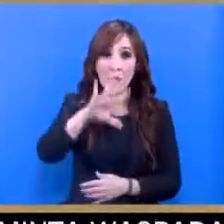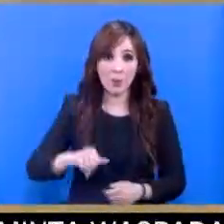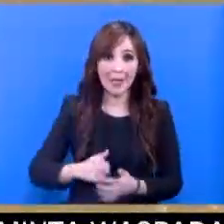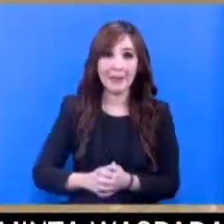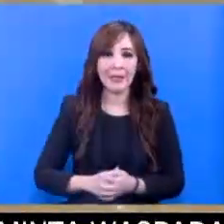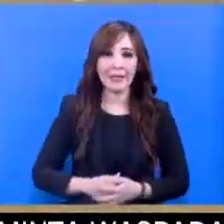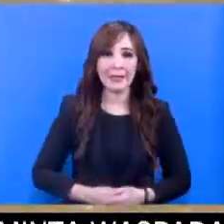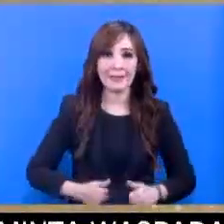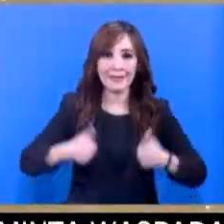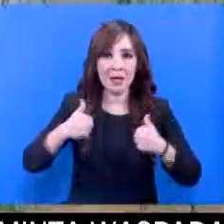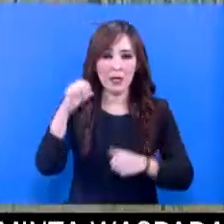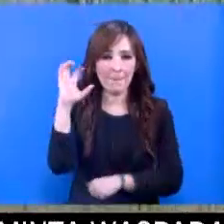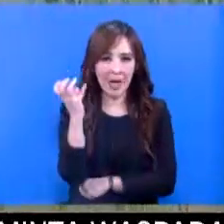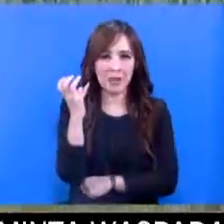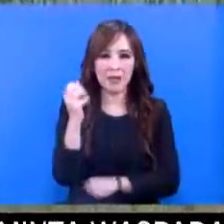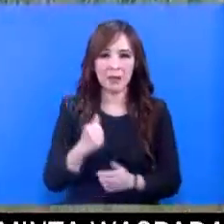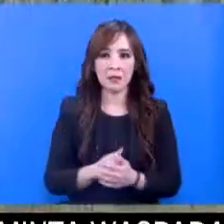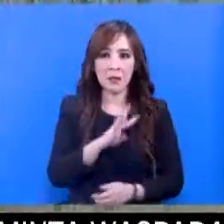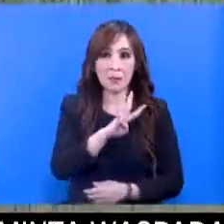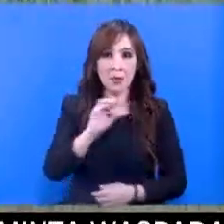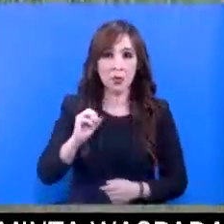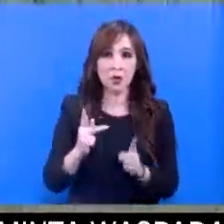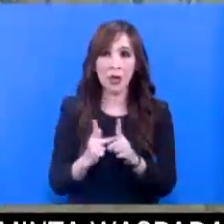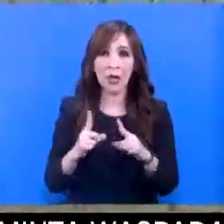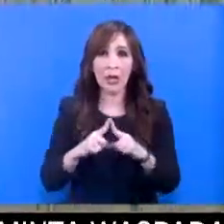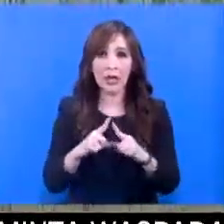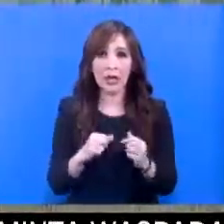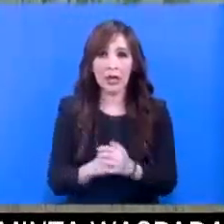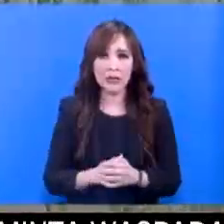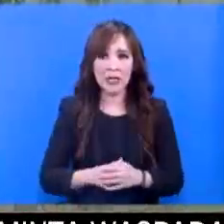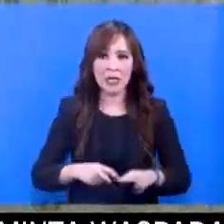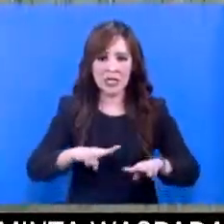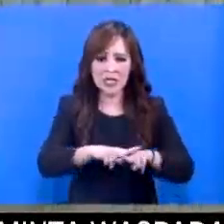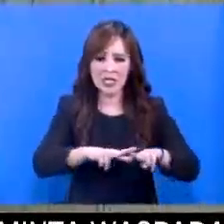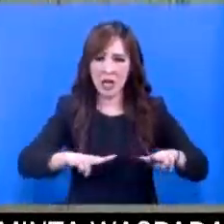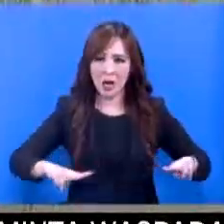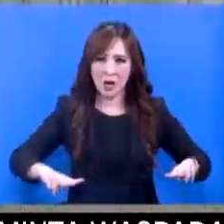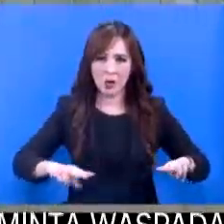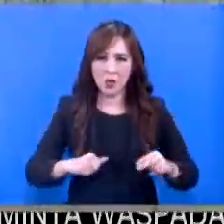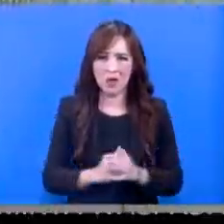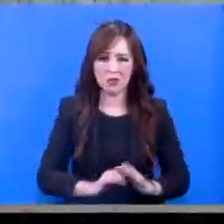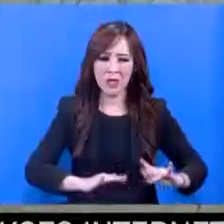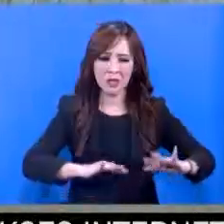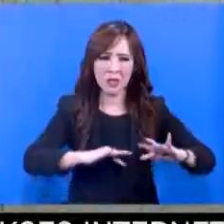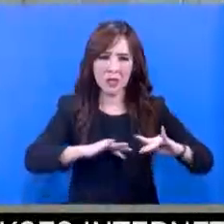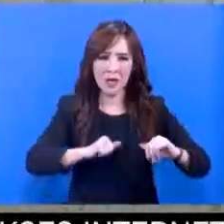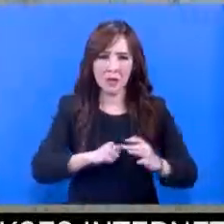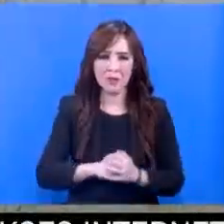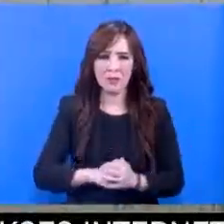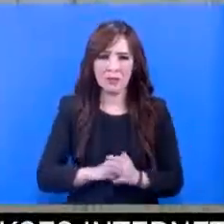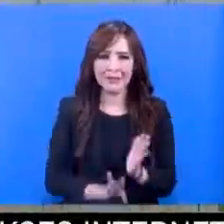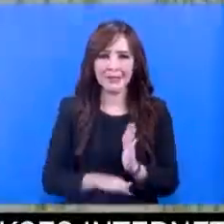siang. 40 hektar tanaman padi milik warga ikut terendam dengan ketinggian 50 hingga 80